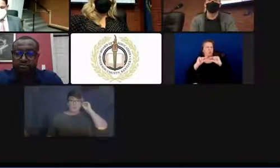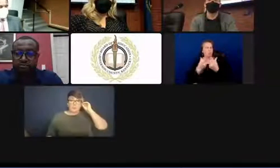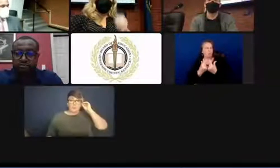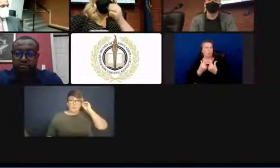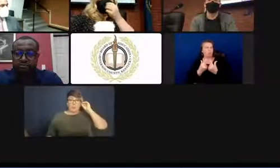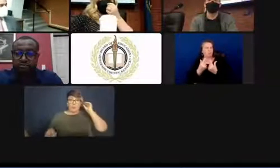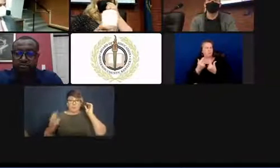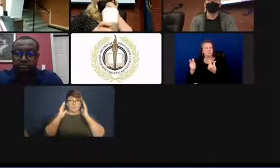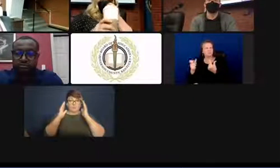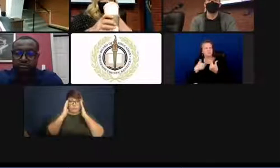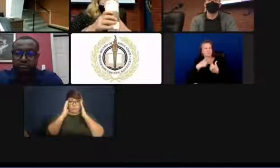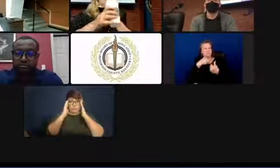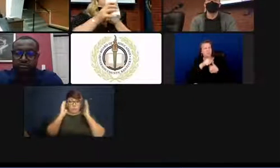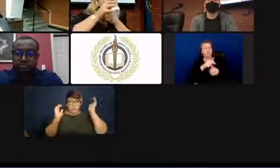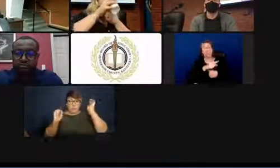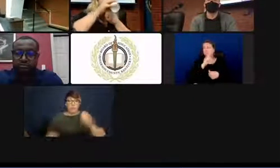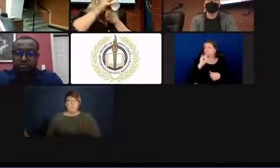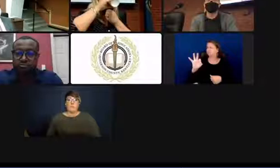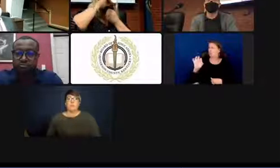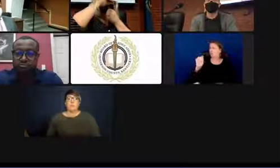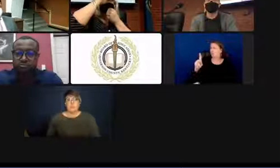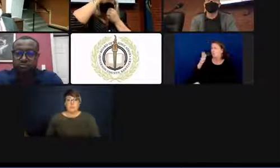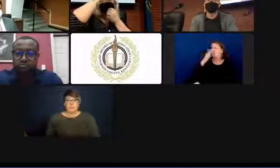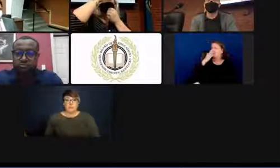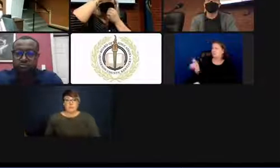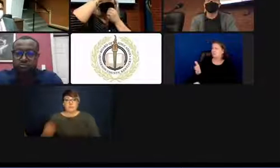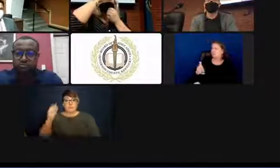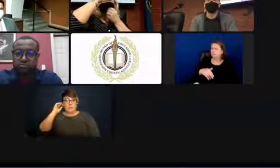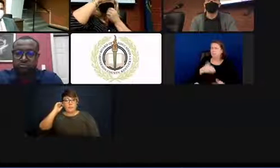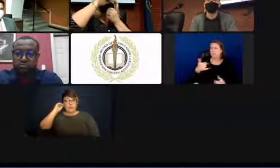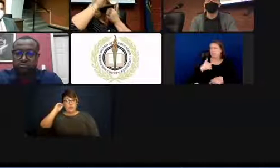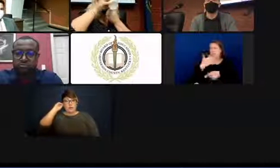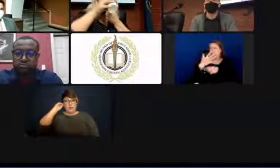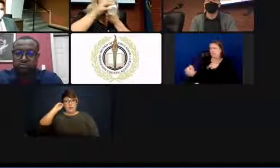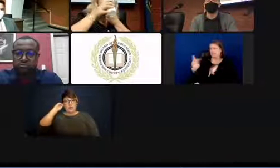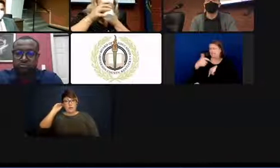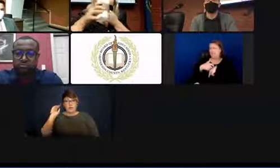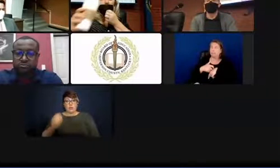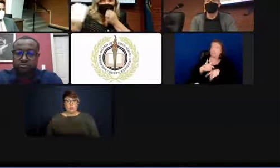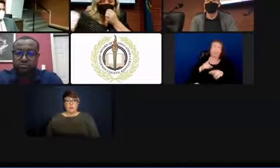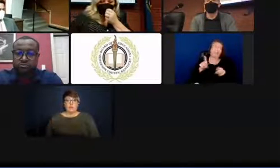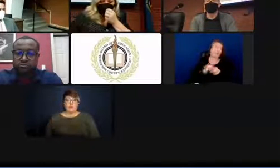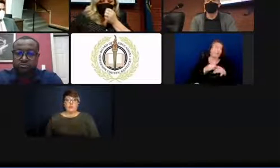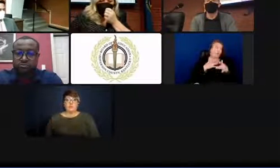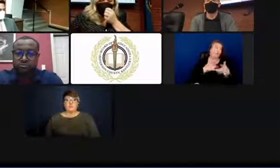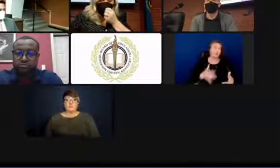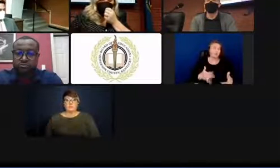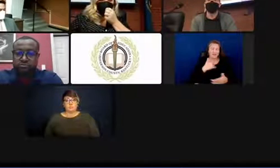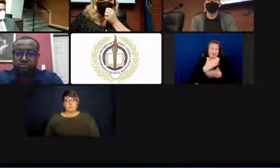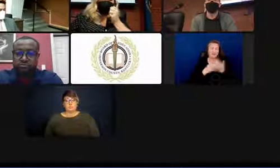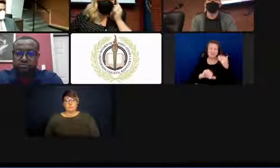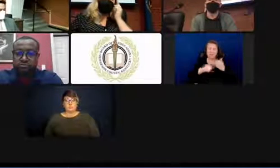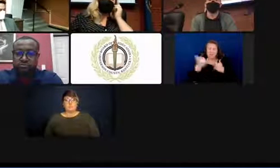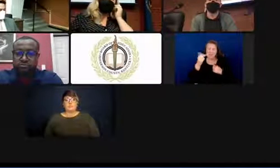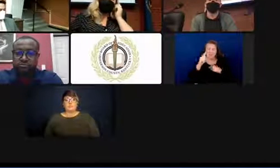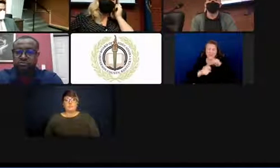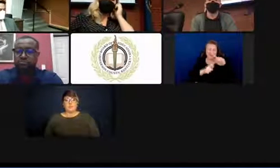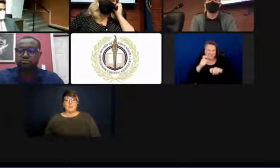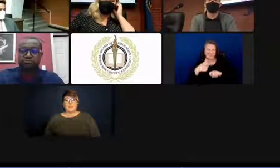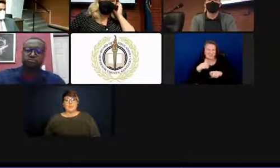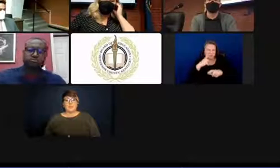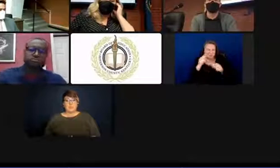ونستمع طبعا لمداخلات المجتمع وبهذه الطريقة طبعا نقوم بتخذ القرار.